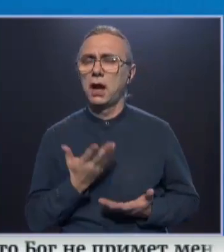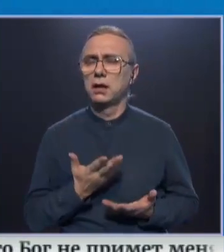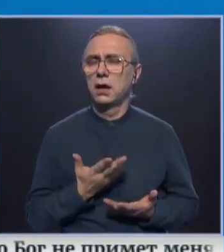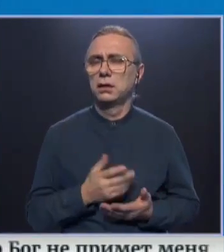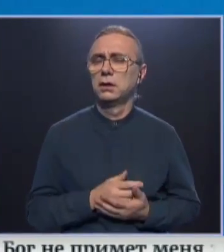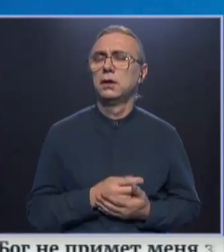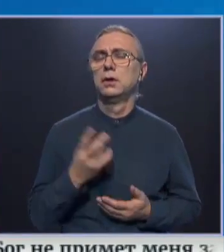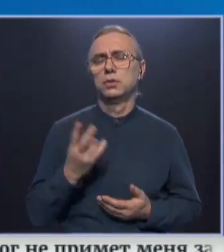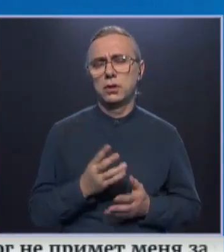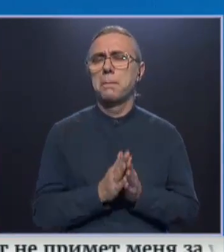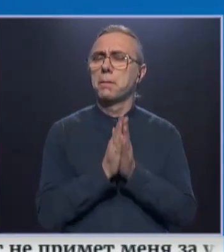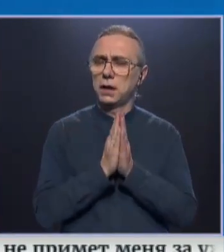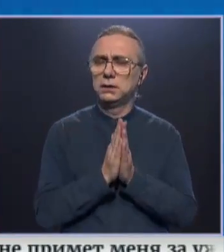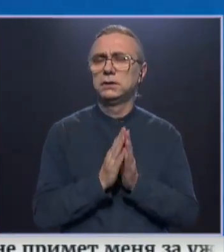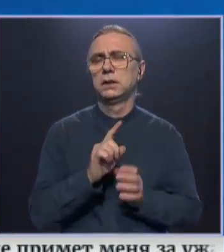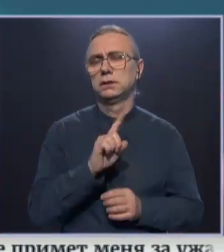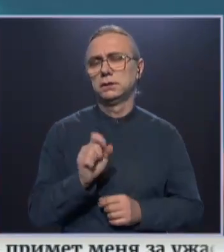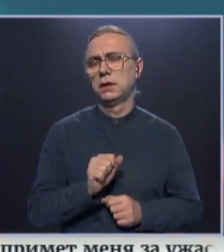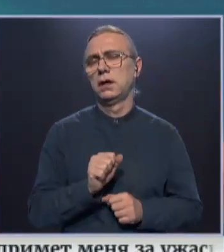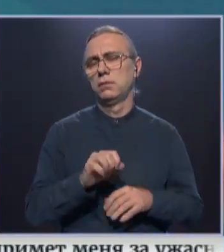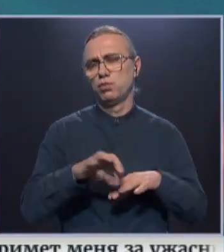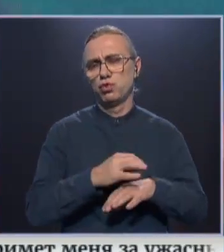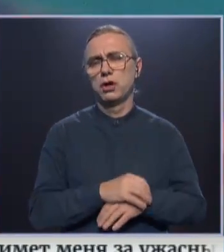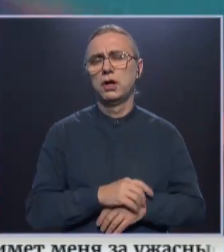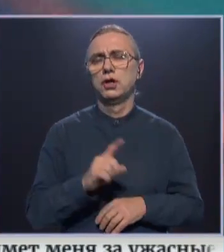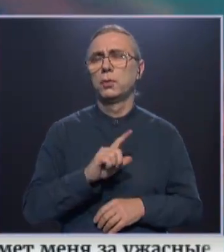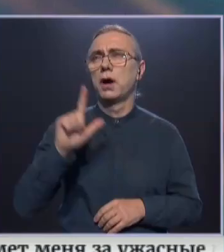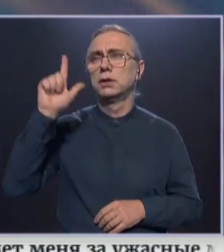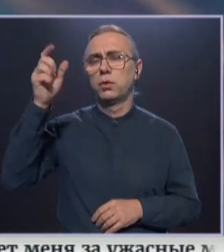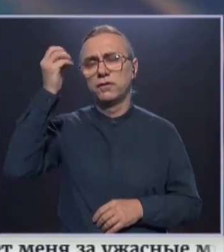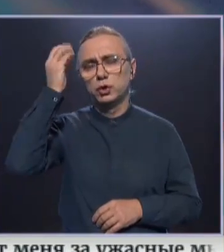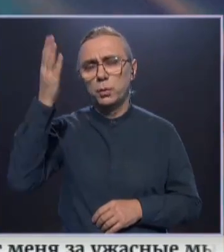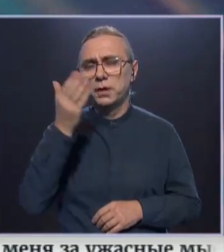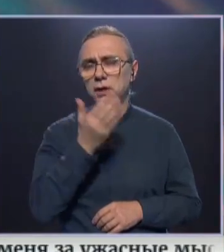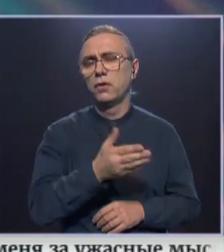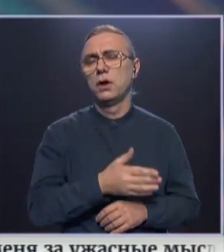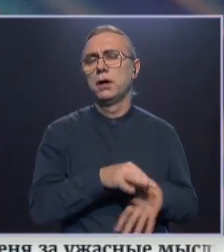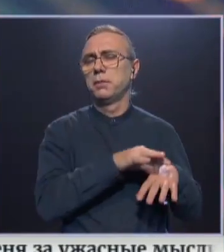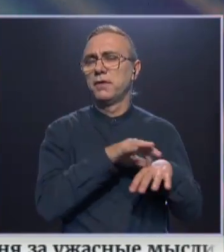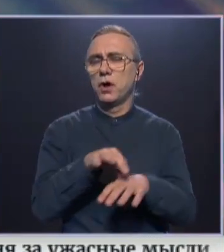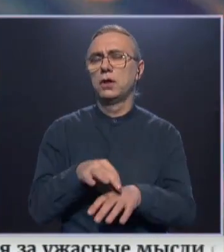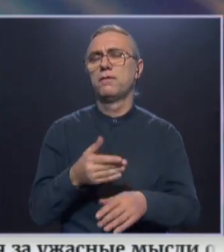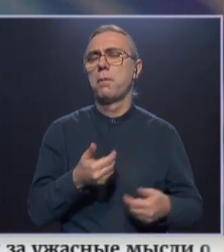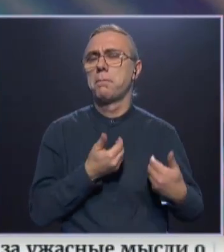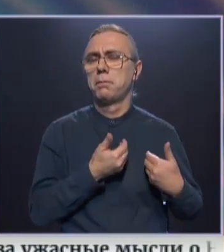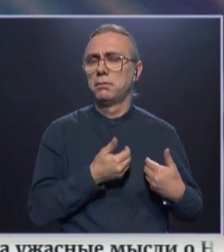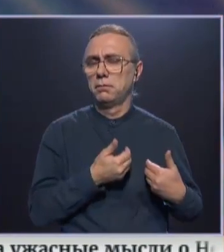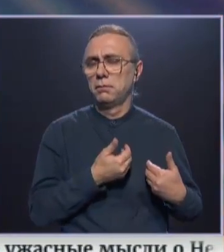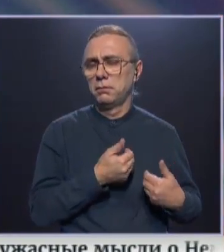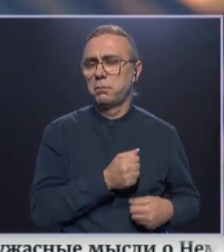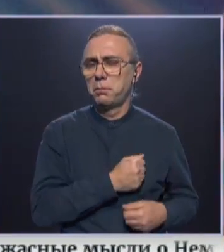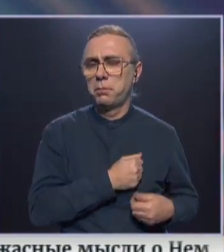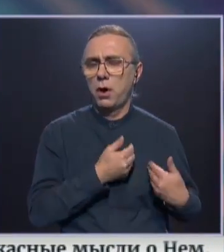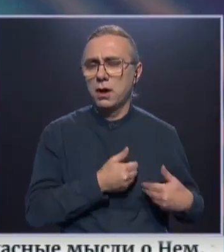за мужа. Пусть его Господь вразумит, приведет его к покаянию. И, может быть, еще не все потеряно. Может быть, возможно сохранить